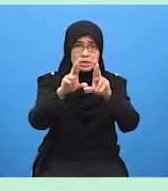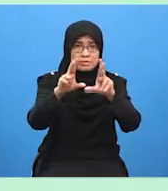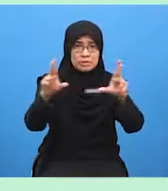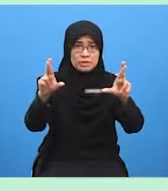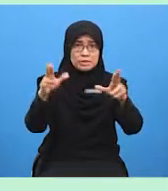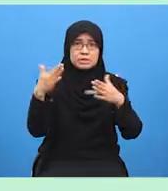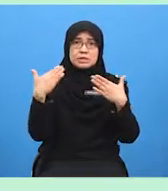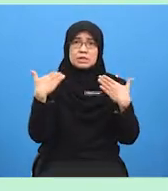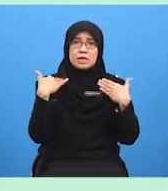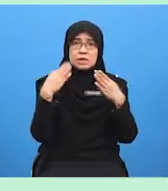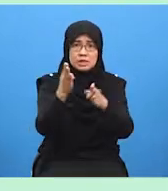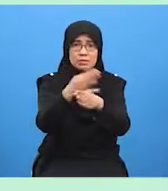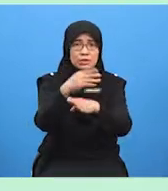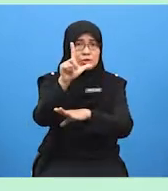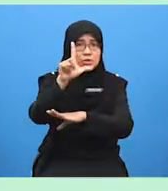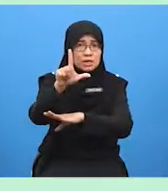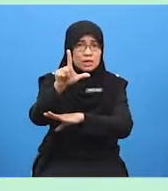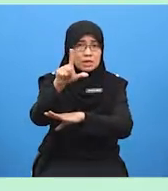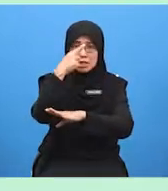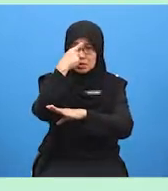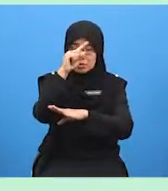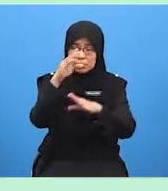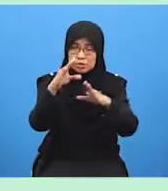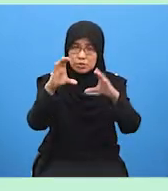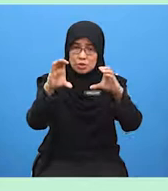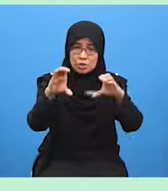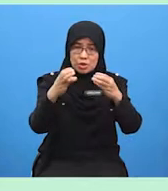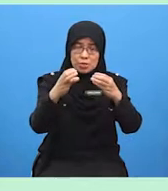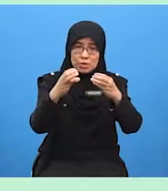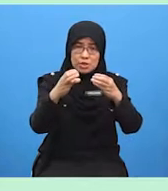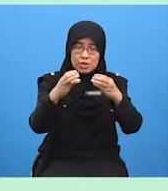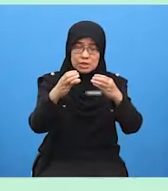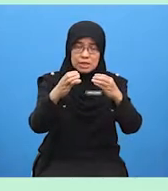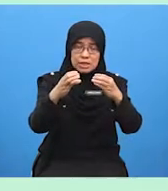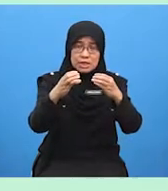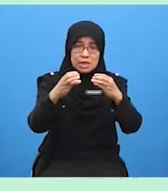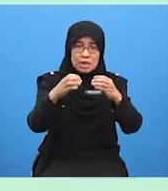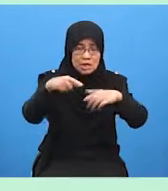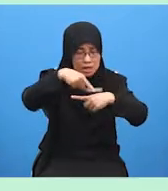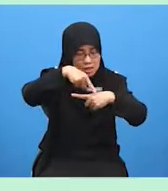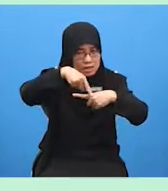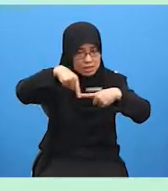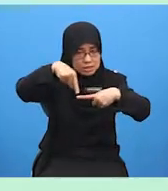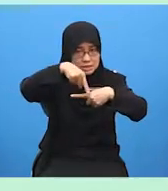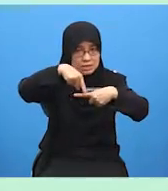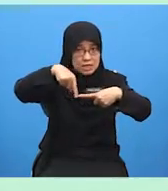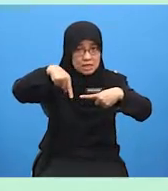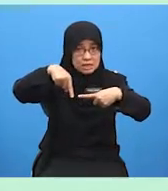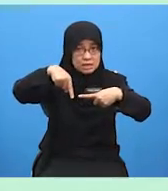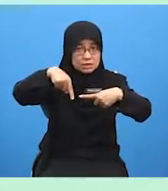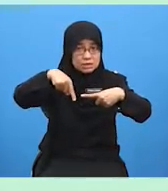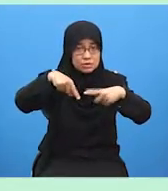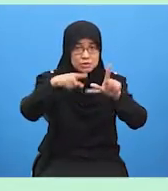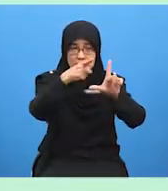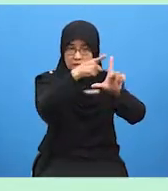lurus khususnya yang mempunyai sudut tepat serta memastikan ira lurus selari dengan